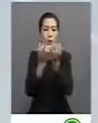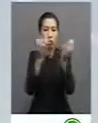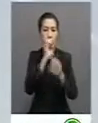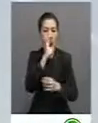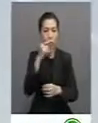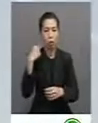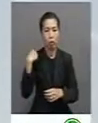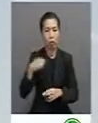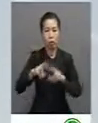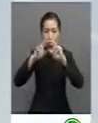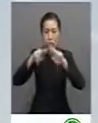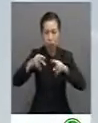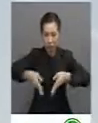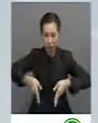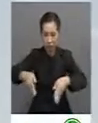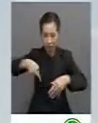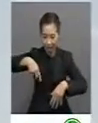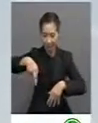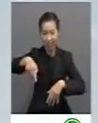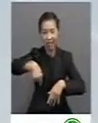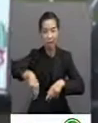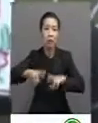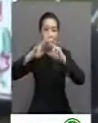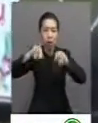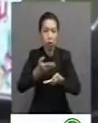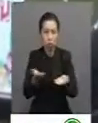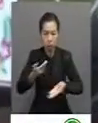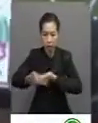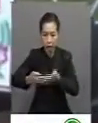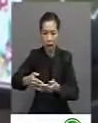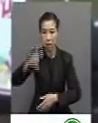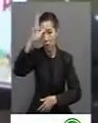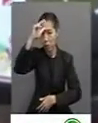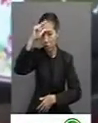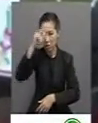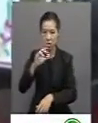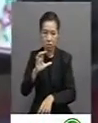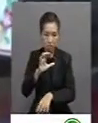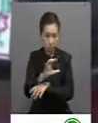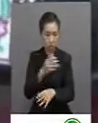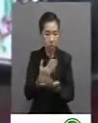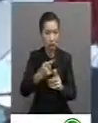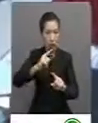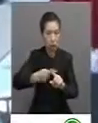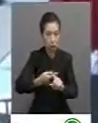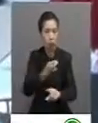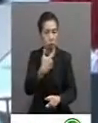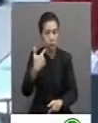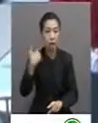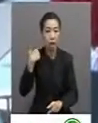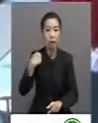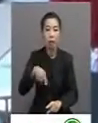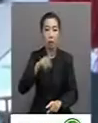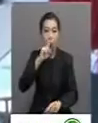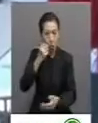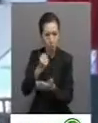ของเกะกะไม่เป็นระเบียบบนทางเดินแล้วก็มีกลุ่มคนซึ่งมีอิทธิพลข่มขู่เรียกเก็บค่าเช่าค่าวางขายสินค้า